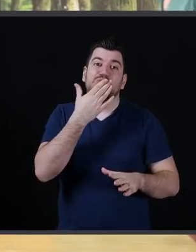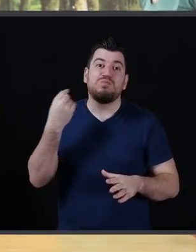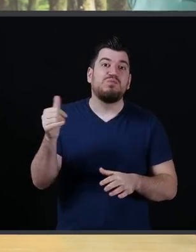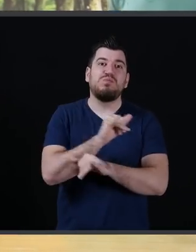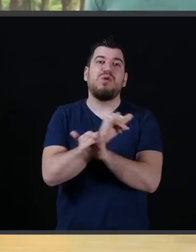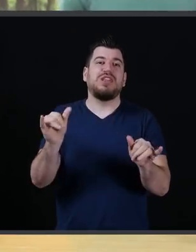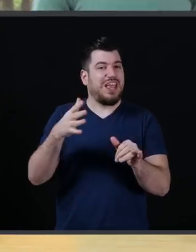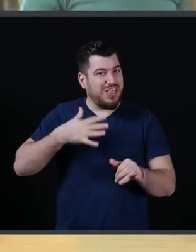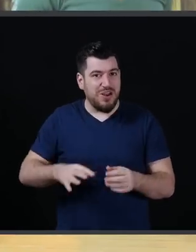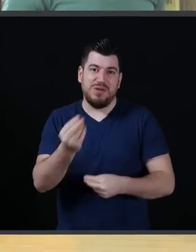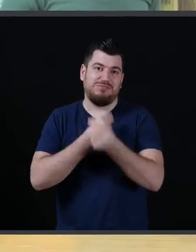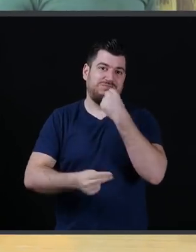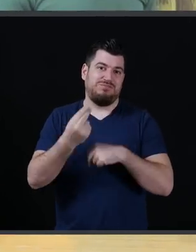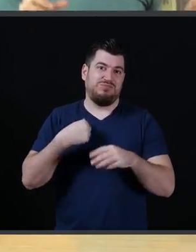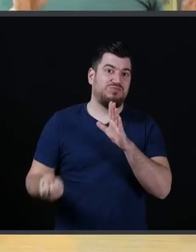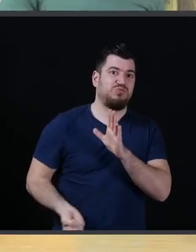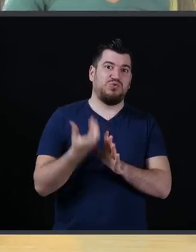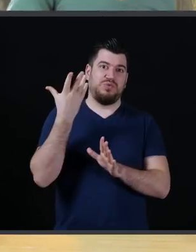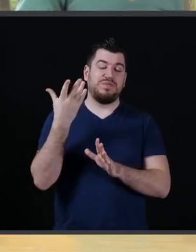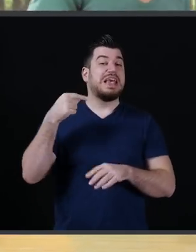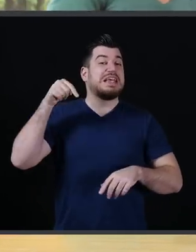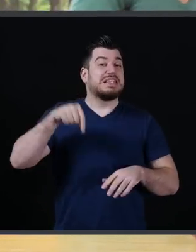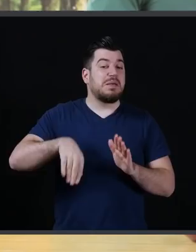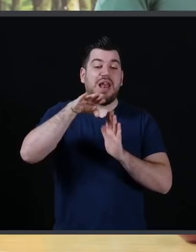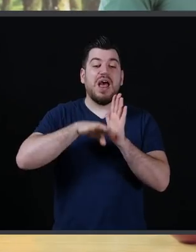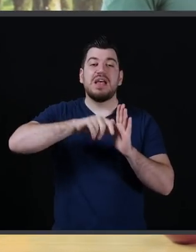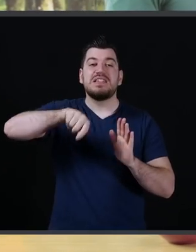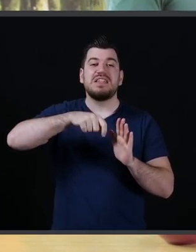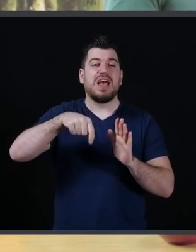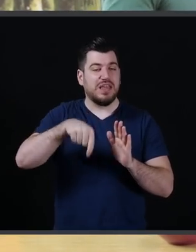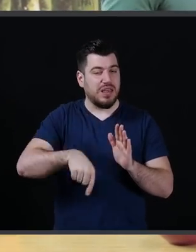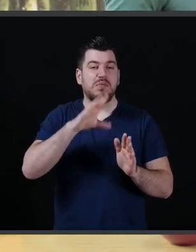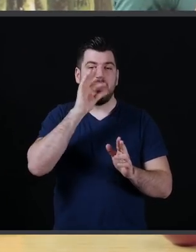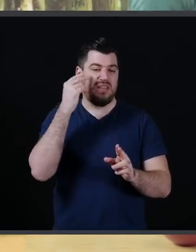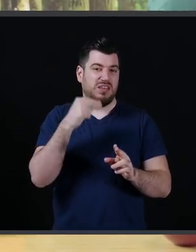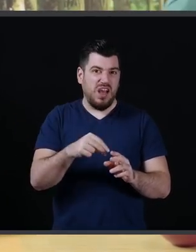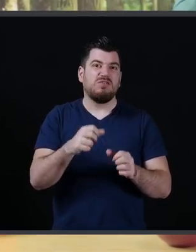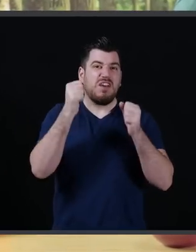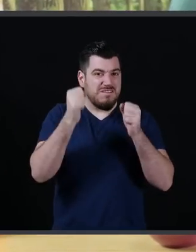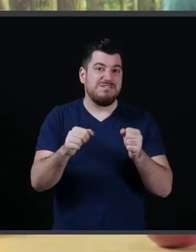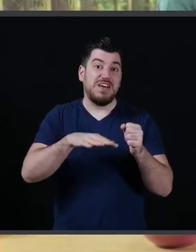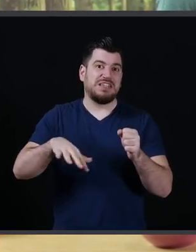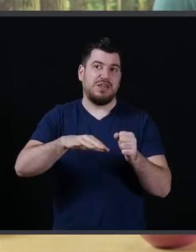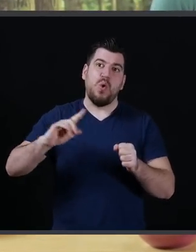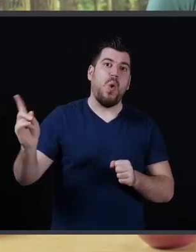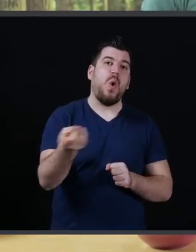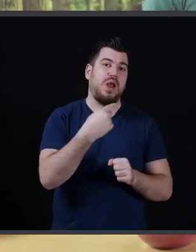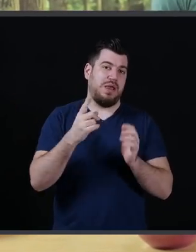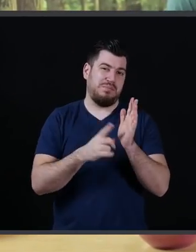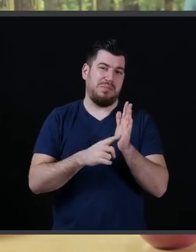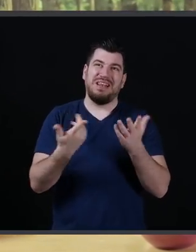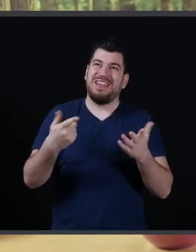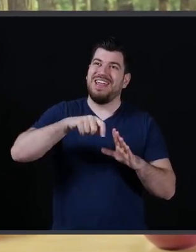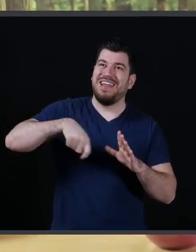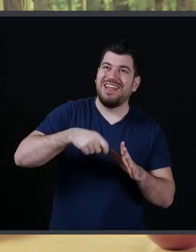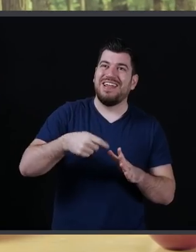λοιπόν σας έχω ετοιμάσει μια συνταγή Πολύ βασική Και νομίζω πως όλες οι νοικοκυρές, γιαγιάδες, ναι Θα θέλουν